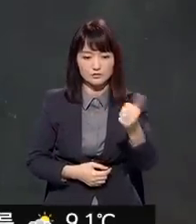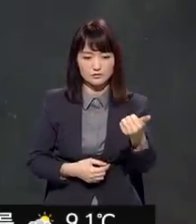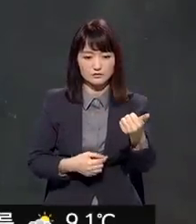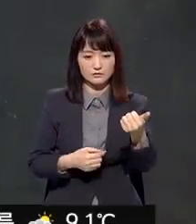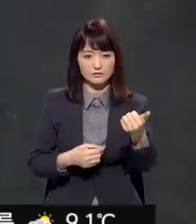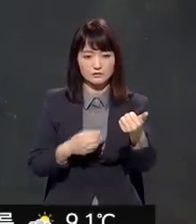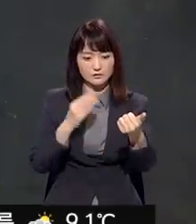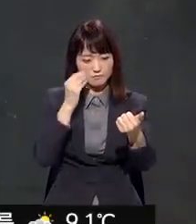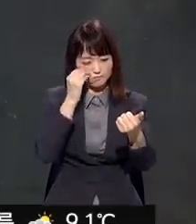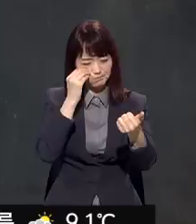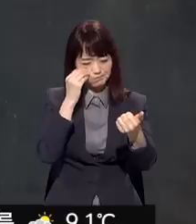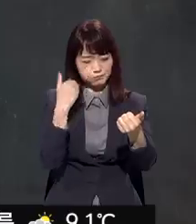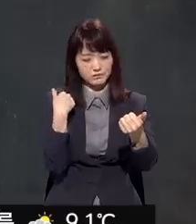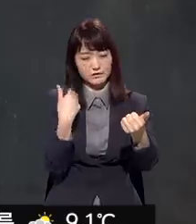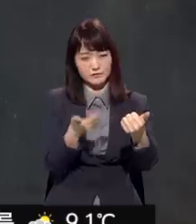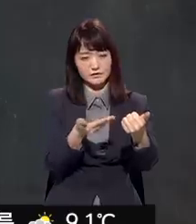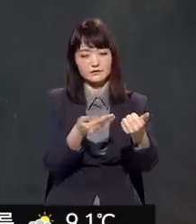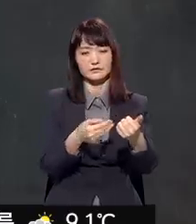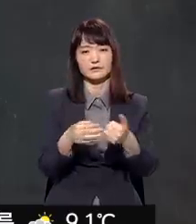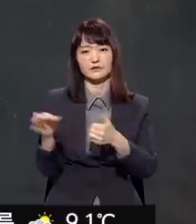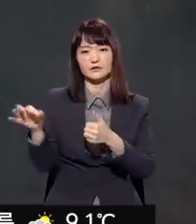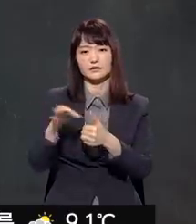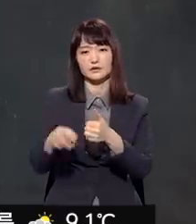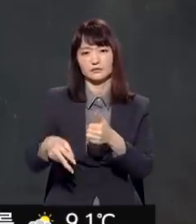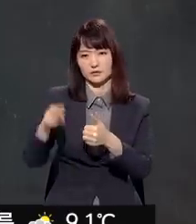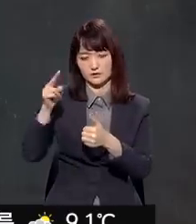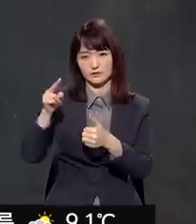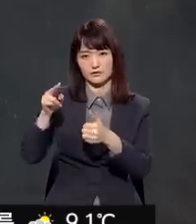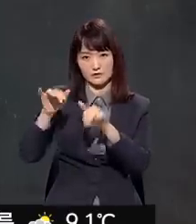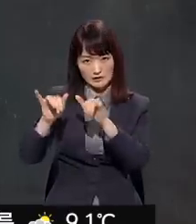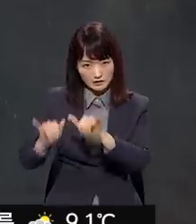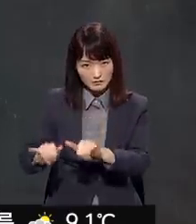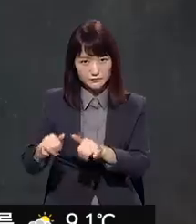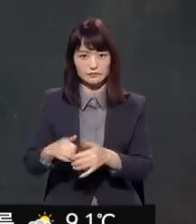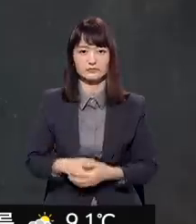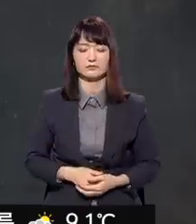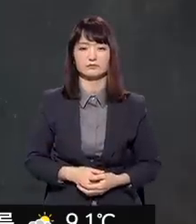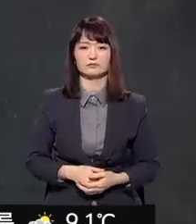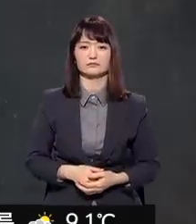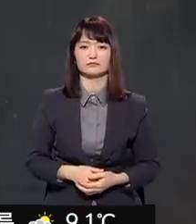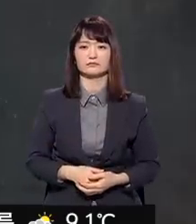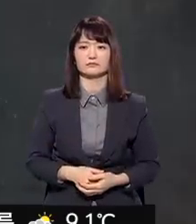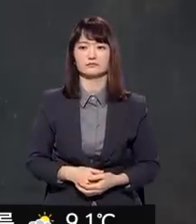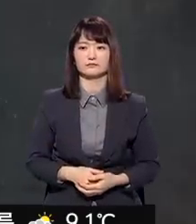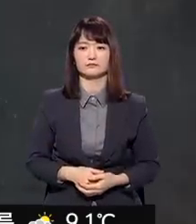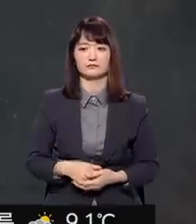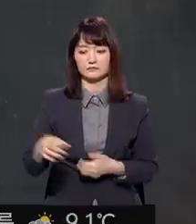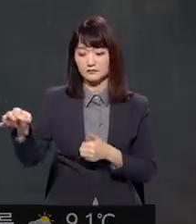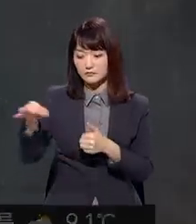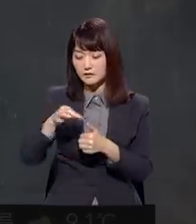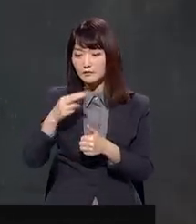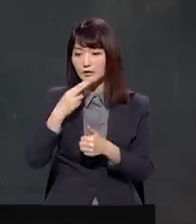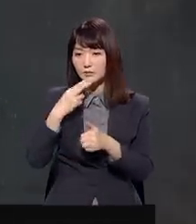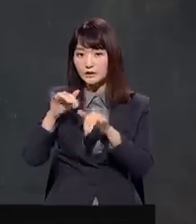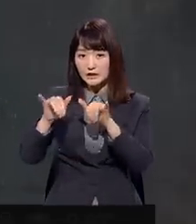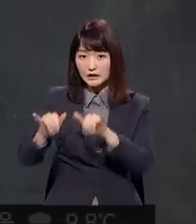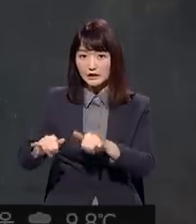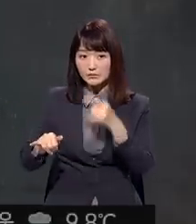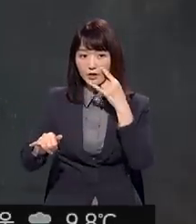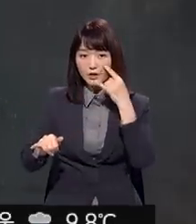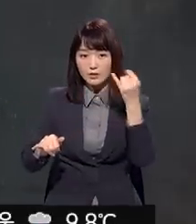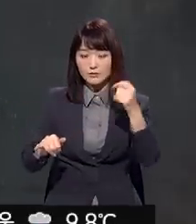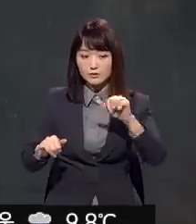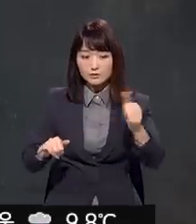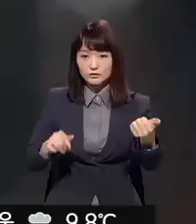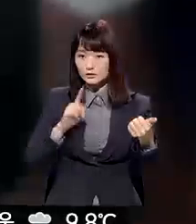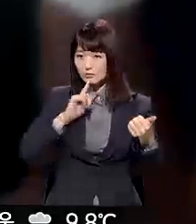방치했다는 얘기입니다. 네, 여성이 경찰 조사에서요. 연금이 나오지 않을까 봐 어머니 사망 신고를 하지 않았다. 이렇게 진술을 했습니다.